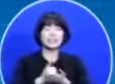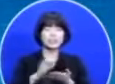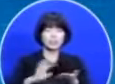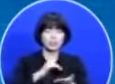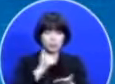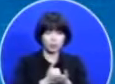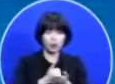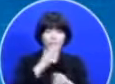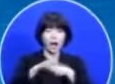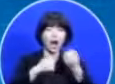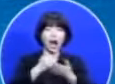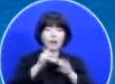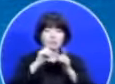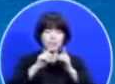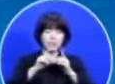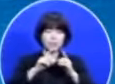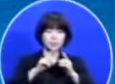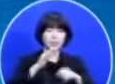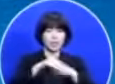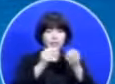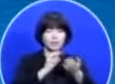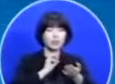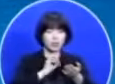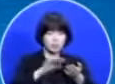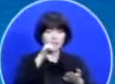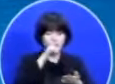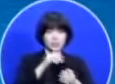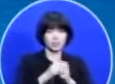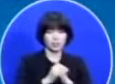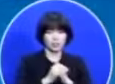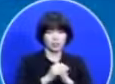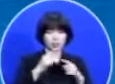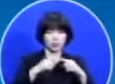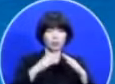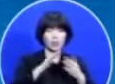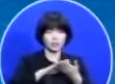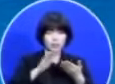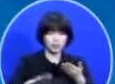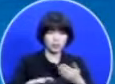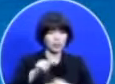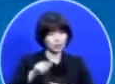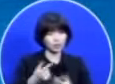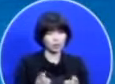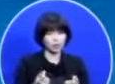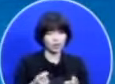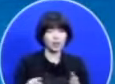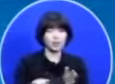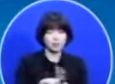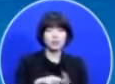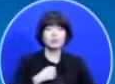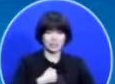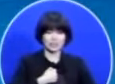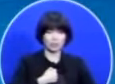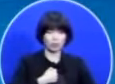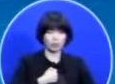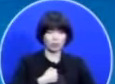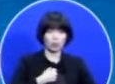말씀 성경 말씀만 있는 교회였습니다 그들은 그렇게 믿음을 지켰고 그리고